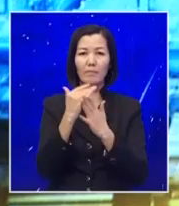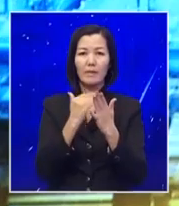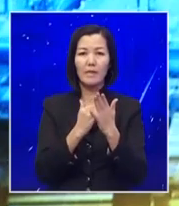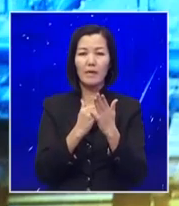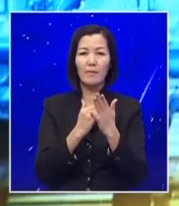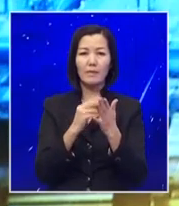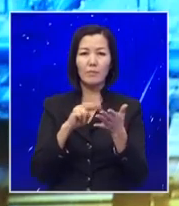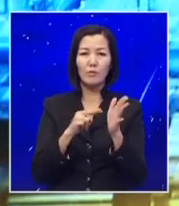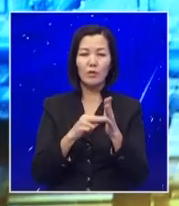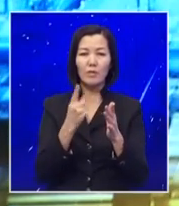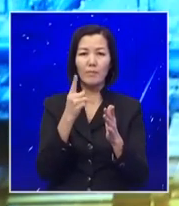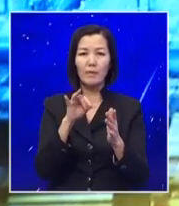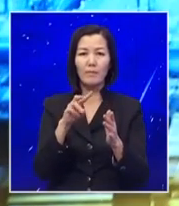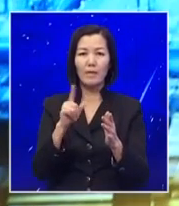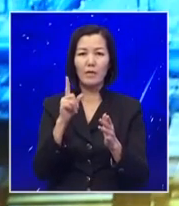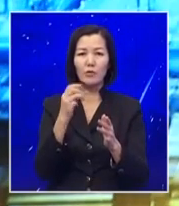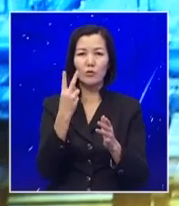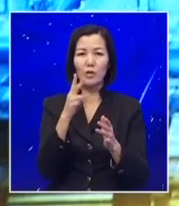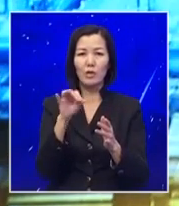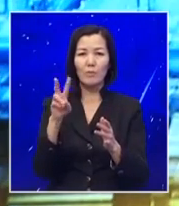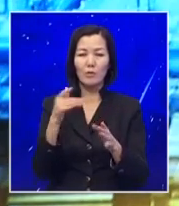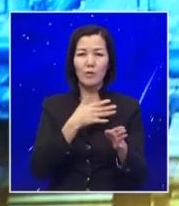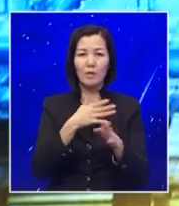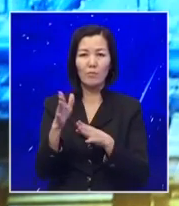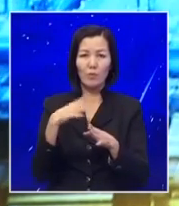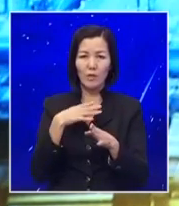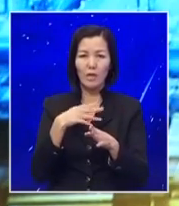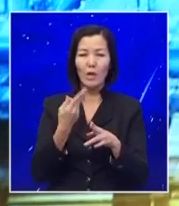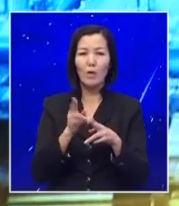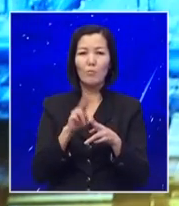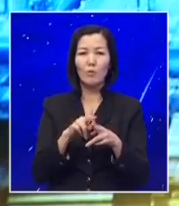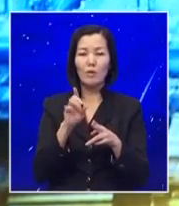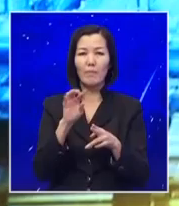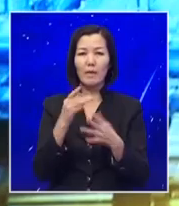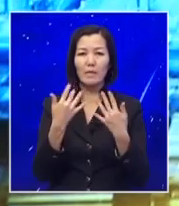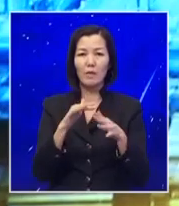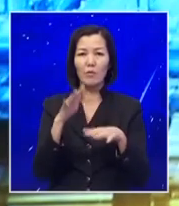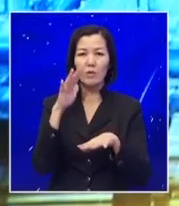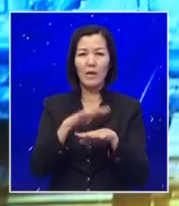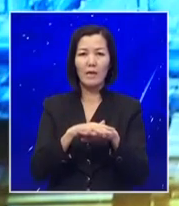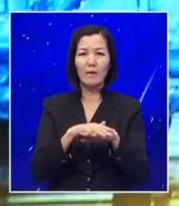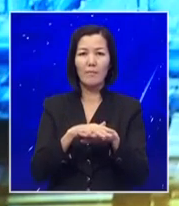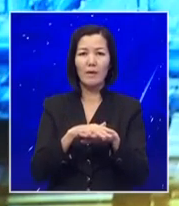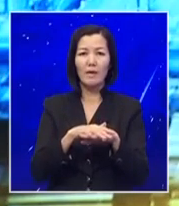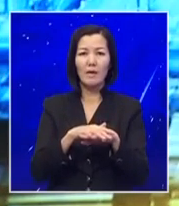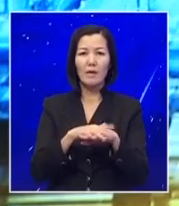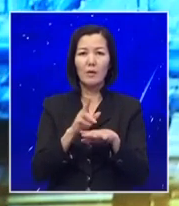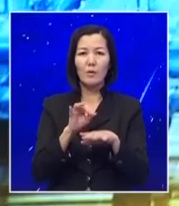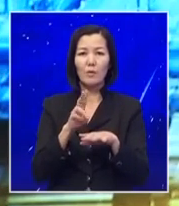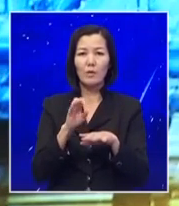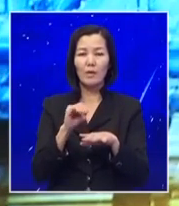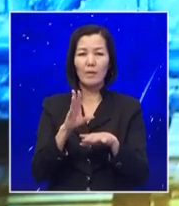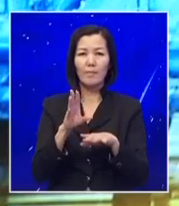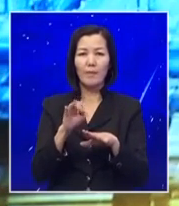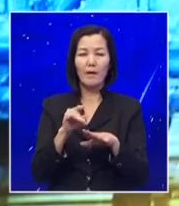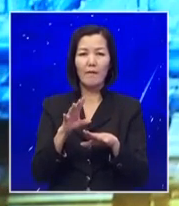қазынадан 1 миллиард 102 миллион теңгеден аса қаражат бөлінген. Бұл туралы Бақанас ауылдық округінің әкімі Қабыл Күлтебаев